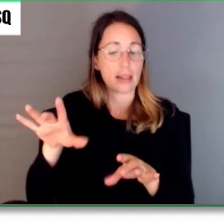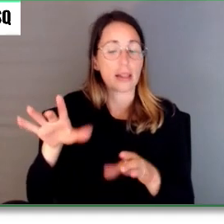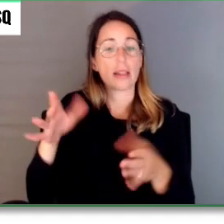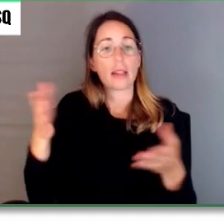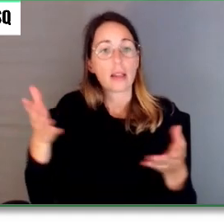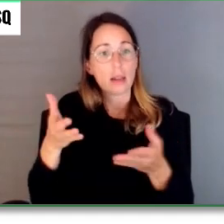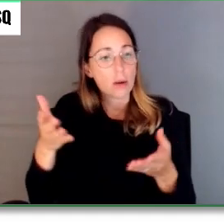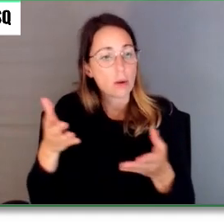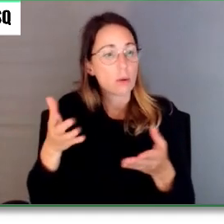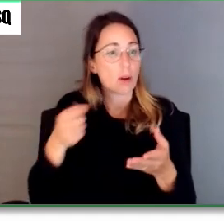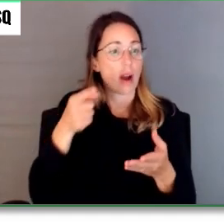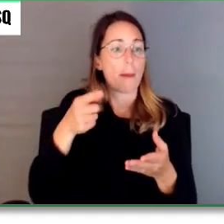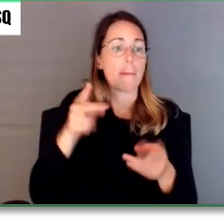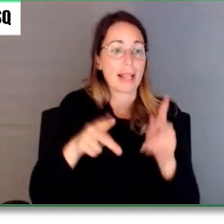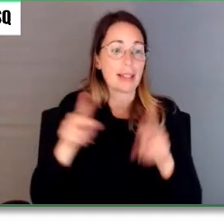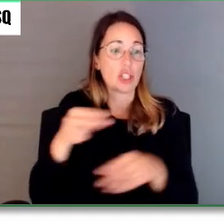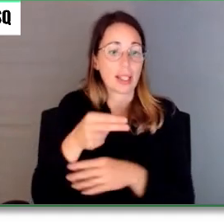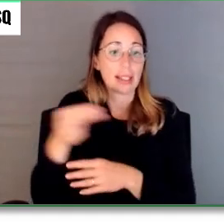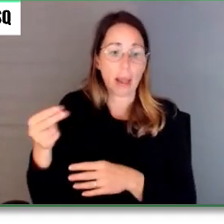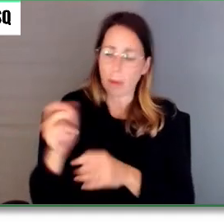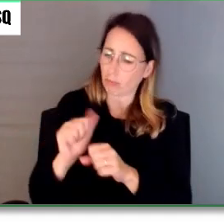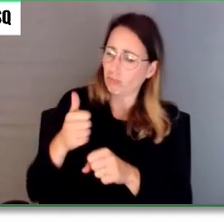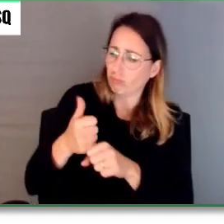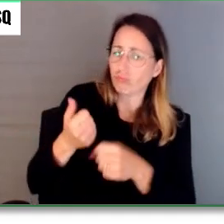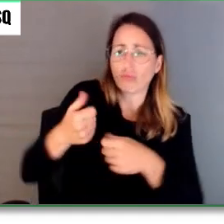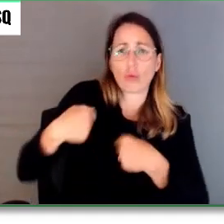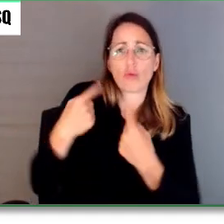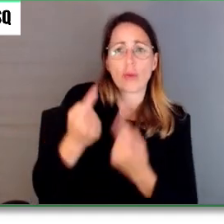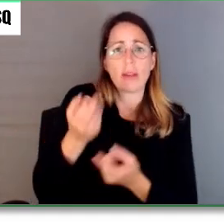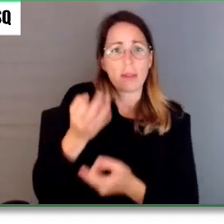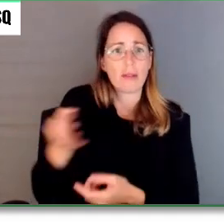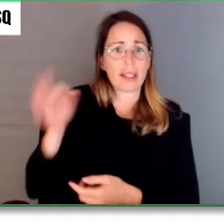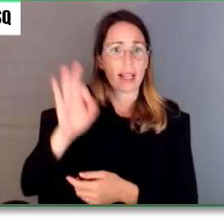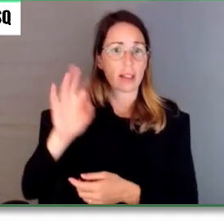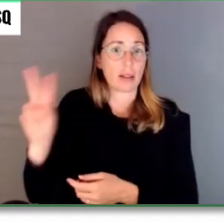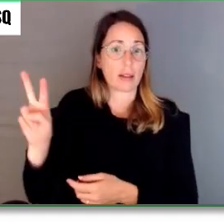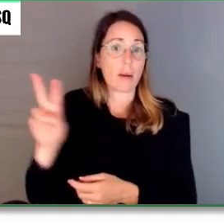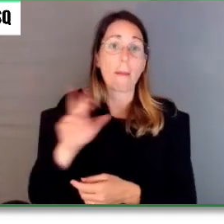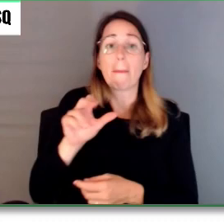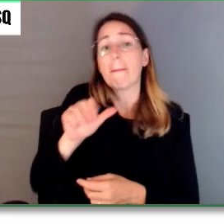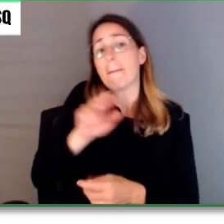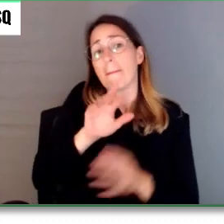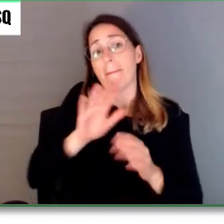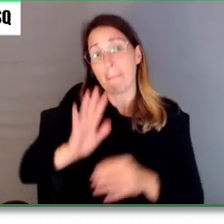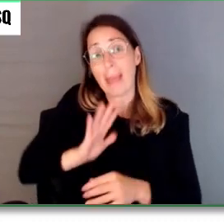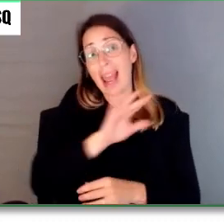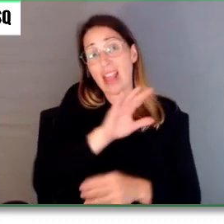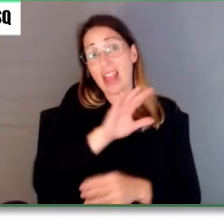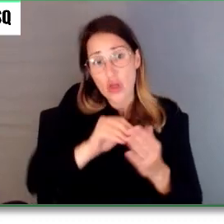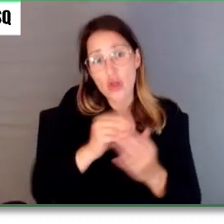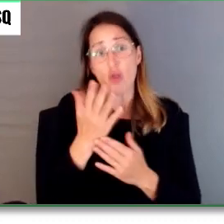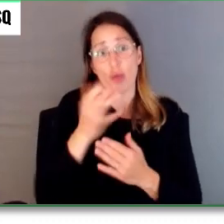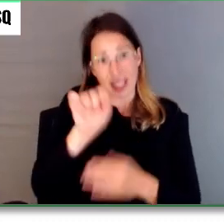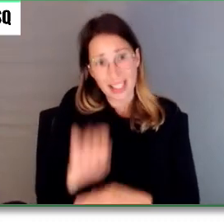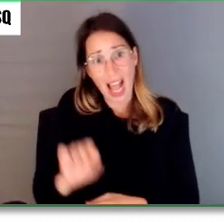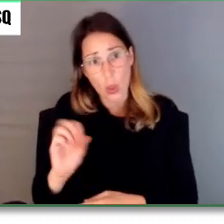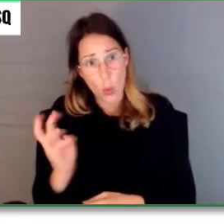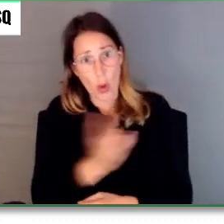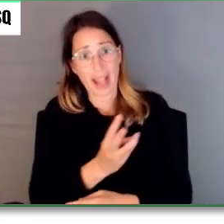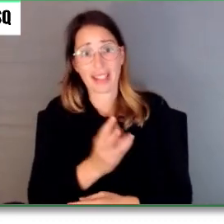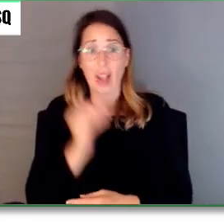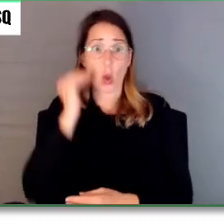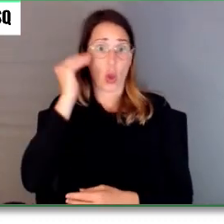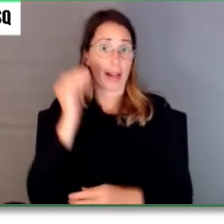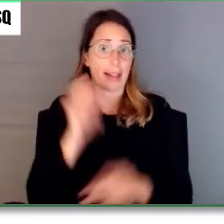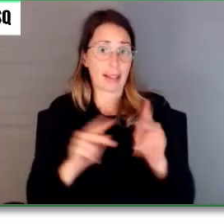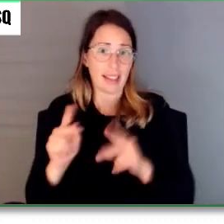depuis 1992, alors que dans le New South Wales, les autorités publiques devaient mettre en place un plan d'action pour les personnes